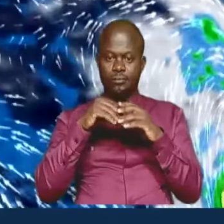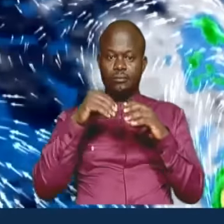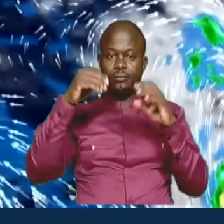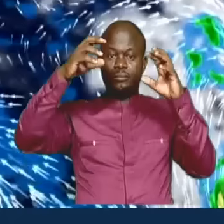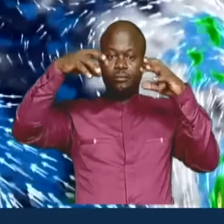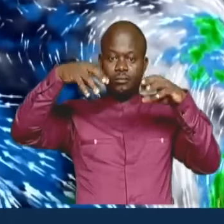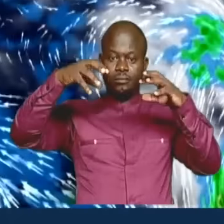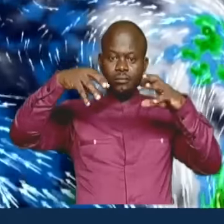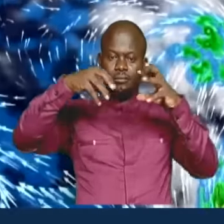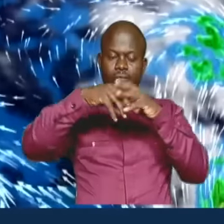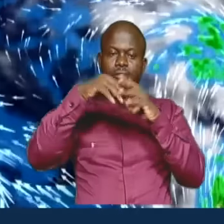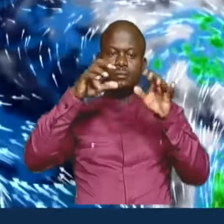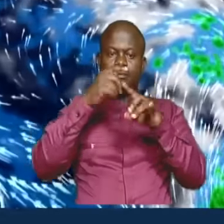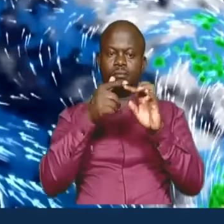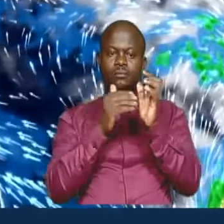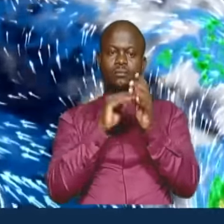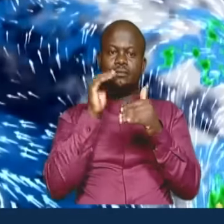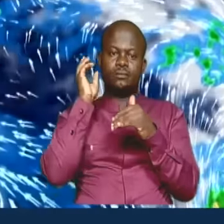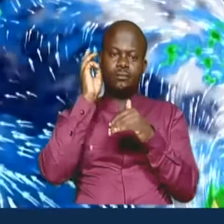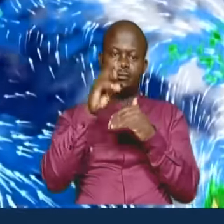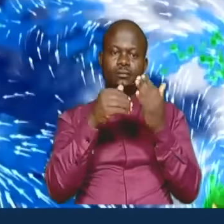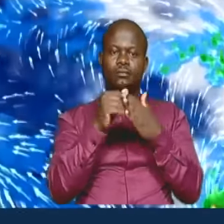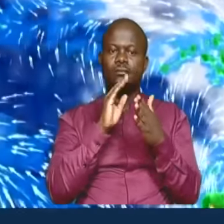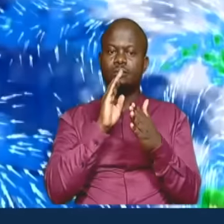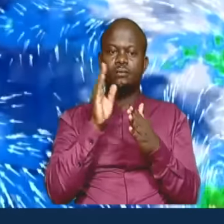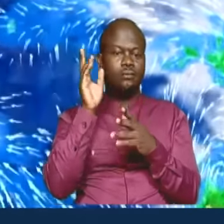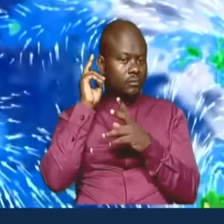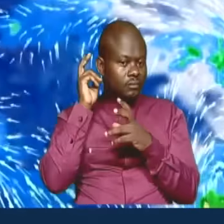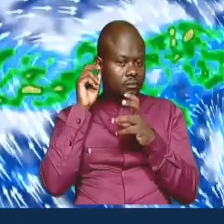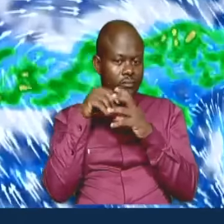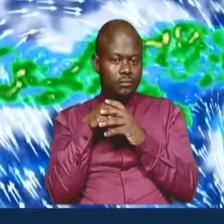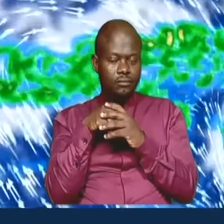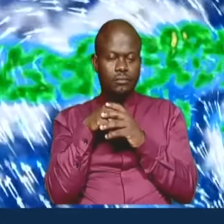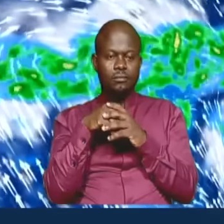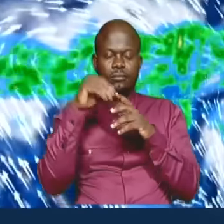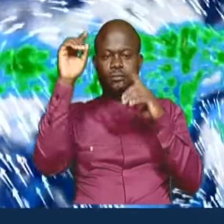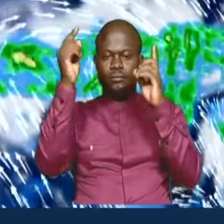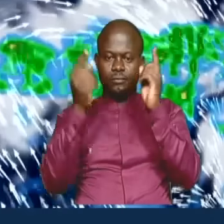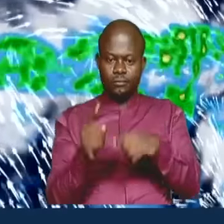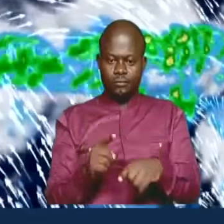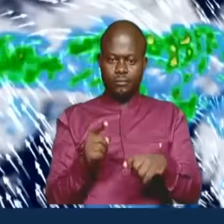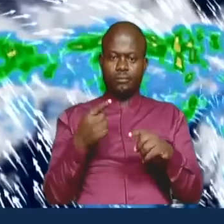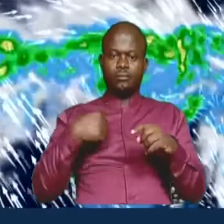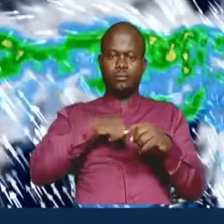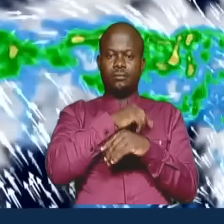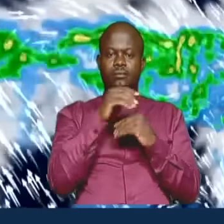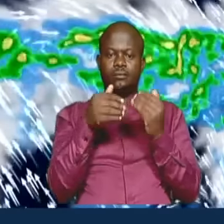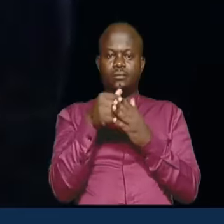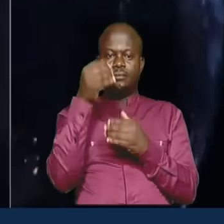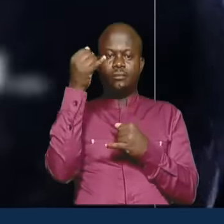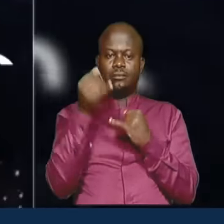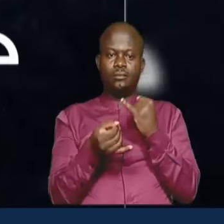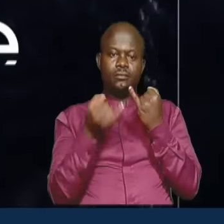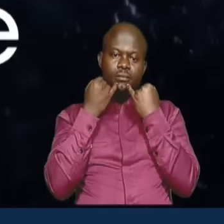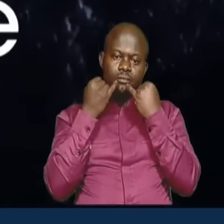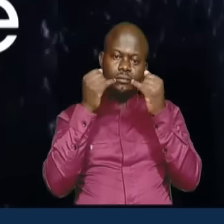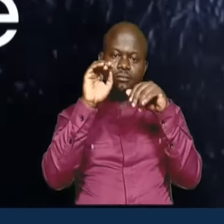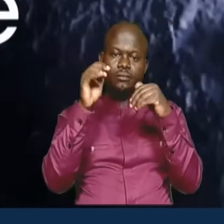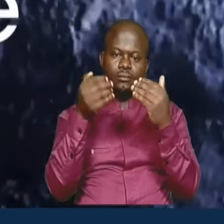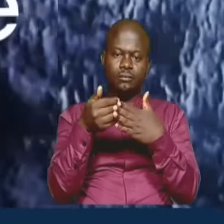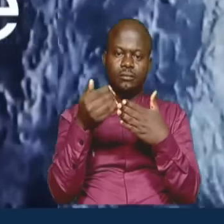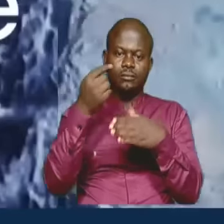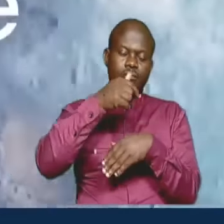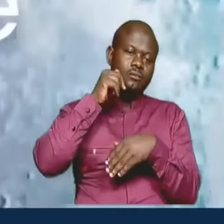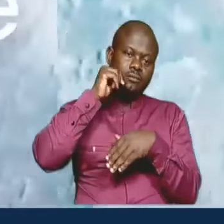imvura. Imvura kandi ikazaba yumvikanamo inkuba. Reka dusoze tubabwira yuko ku